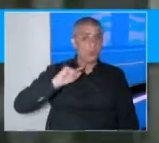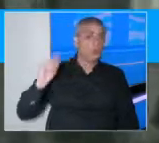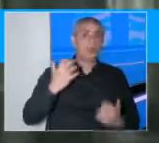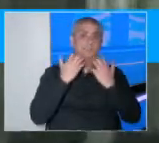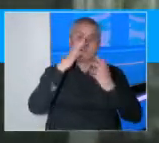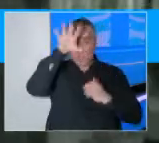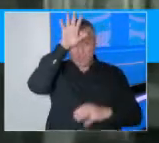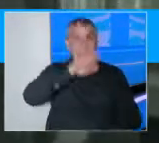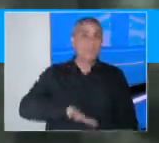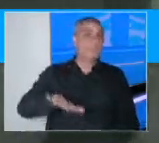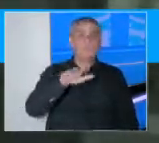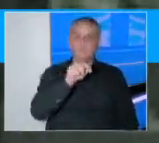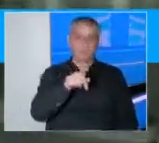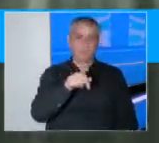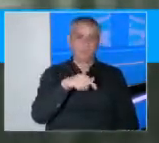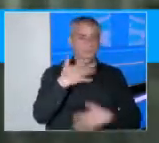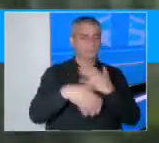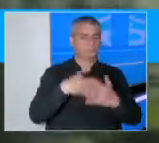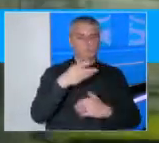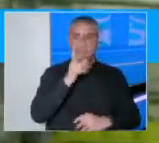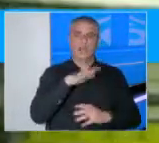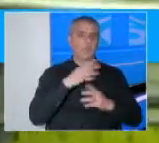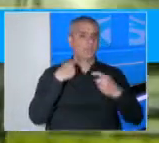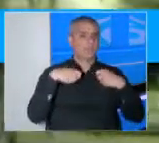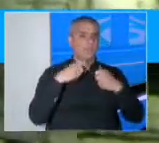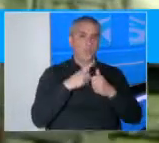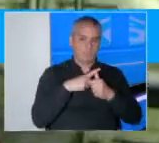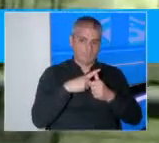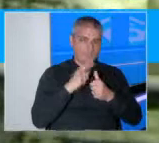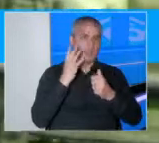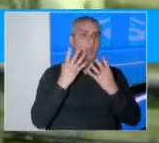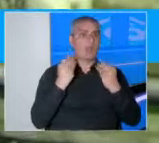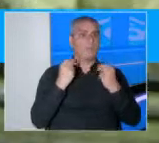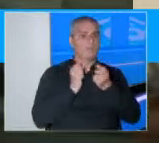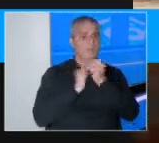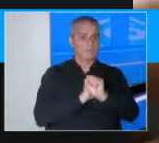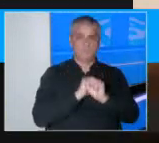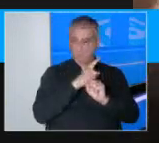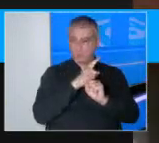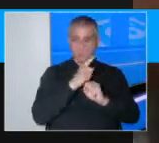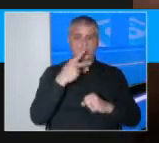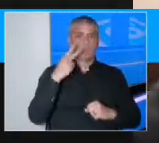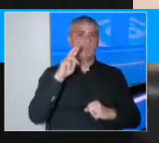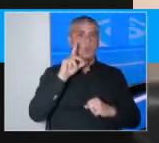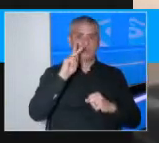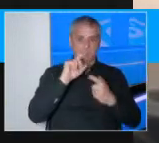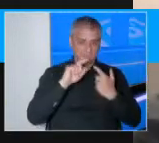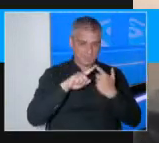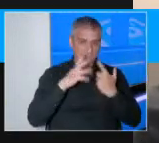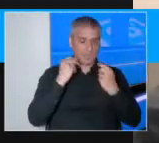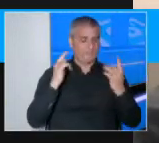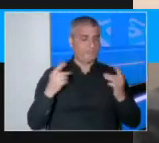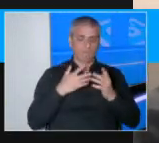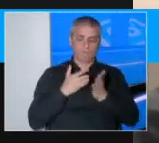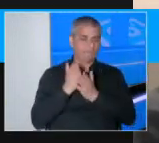הסיפור האיראני במזרח התיכון מתגלגל על שולחנות דיפלומטיים, על הרבה מאוד תמיכות בתנועות פרוקסי, על הרבה מאוד